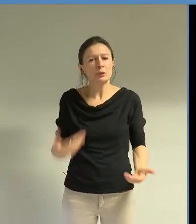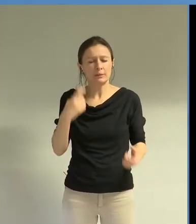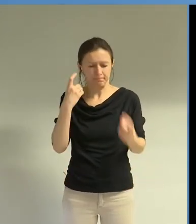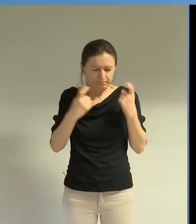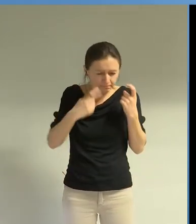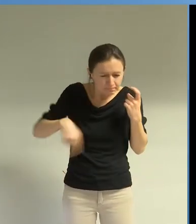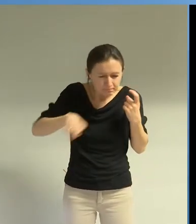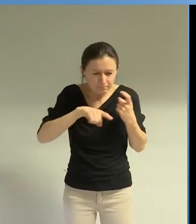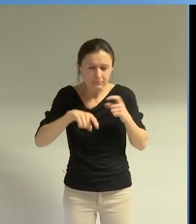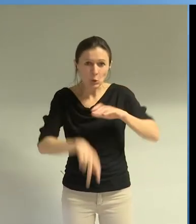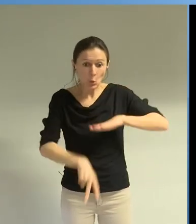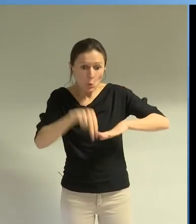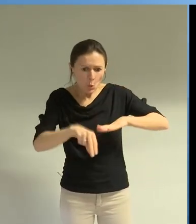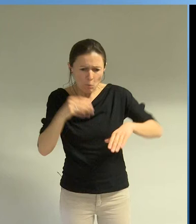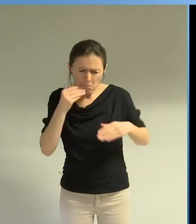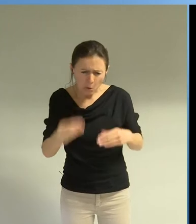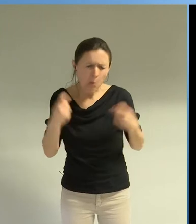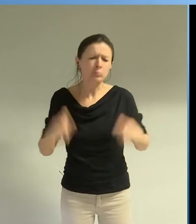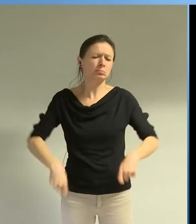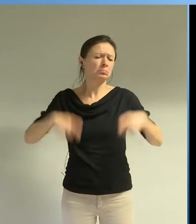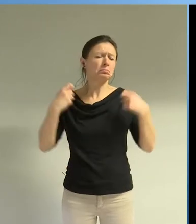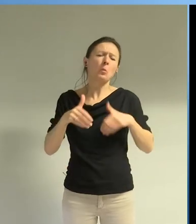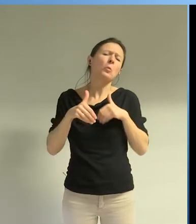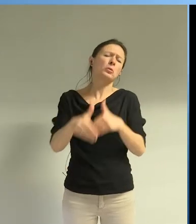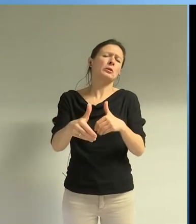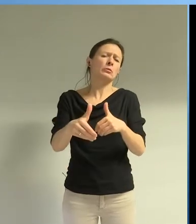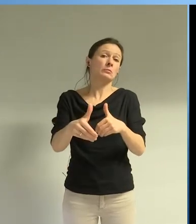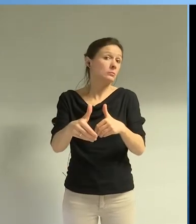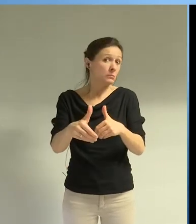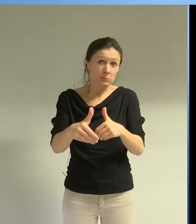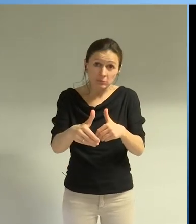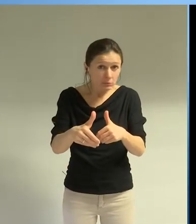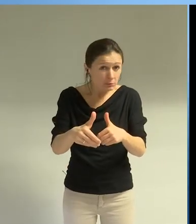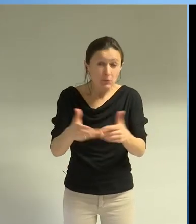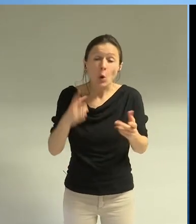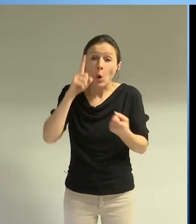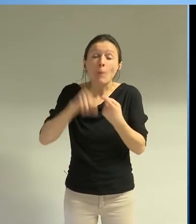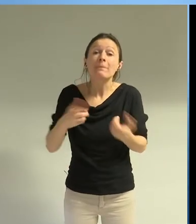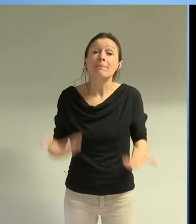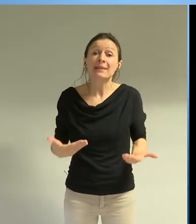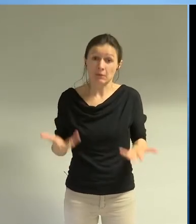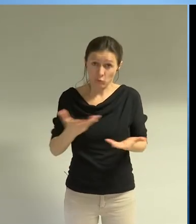pour continuer comme avant mais bel et bien comment maintenir l'habitabilité du territoire dont nous